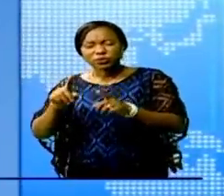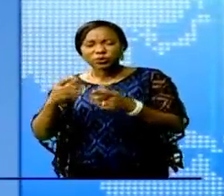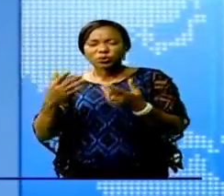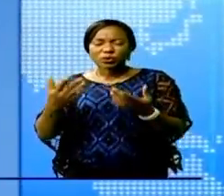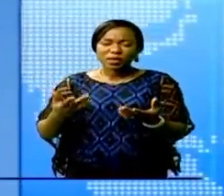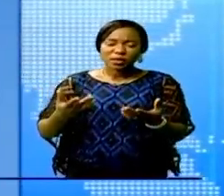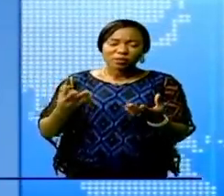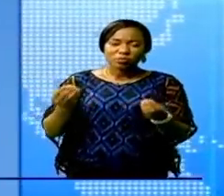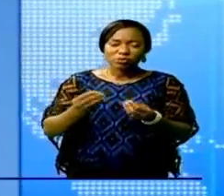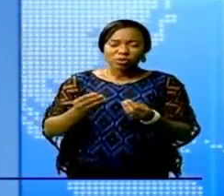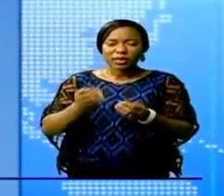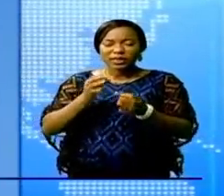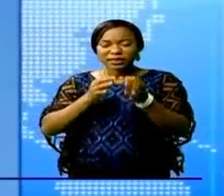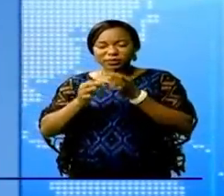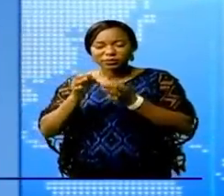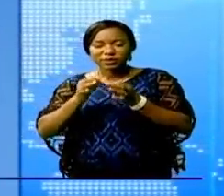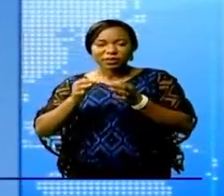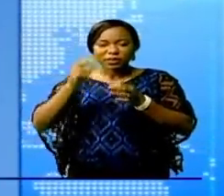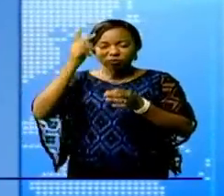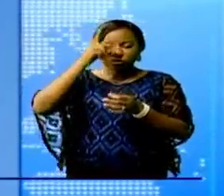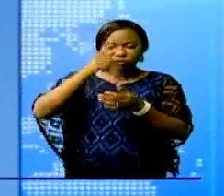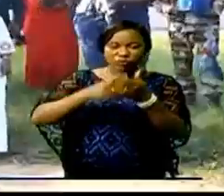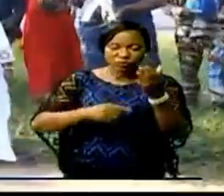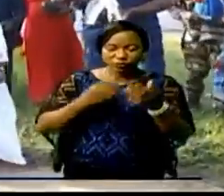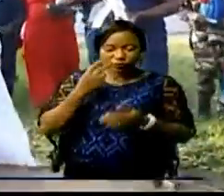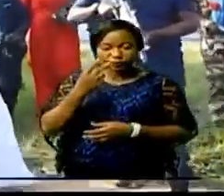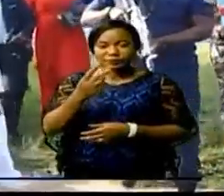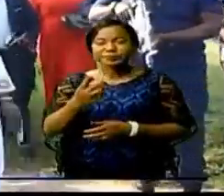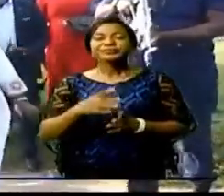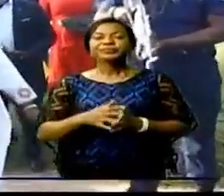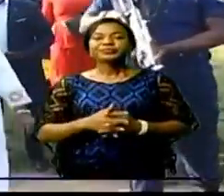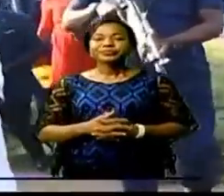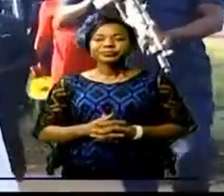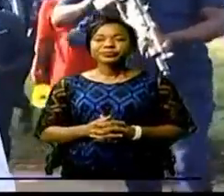de l'heure. Jacques Kaboba pour le reportage.